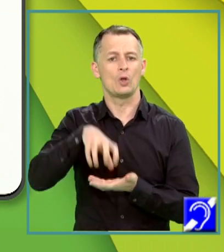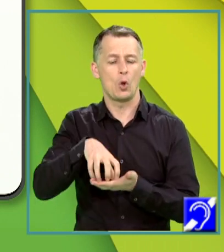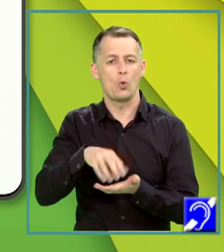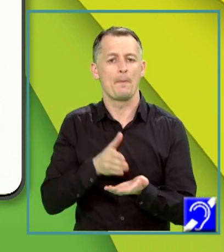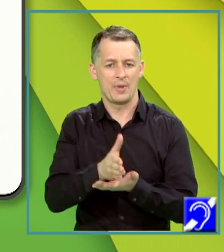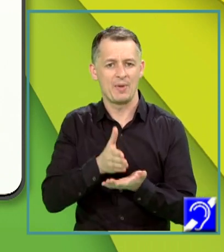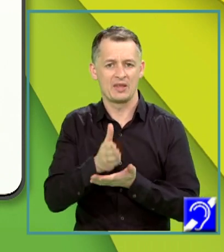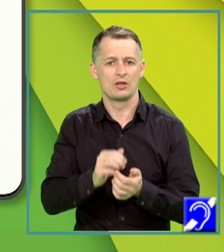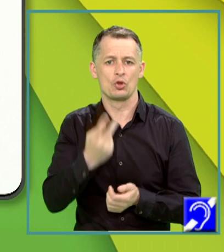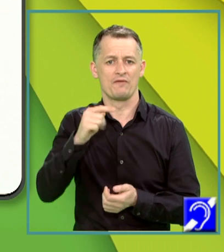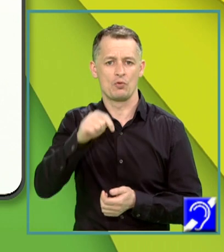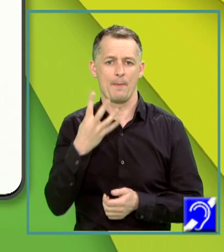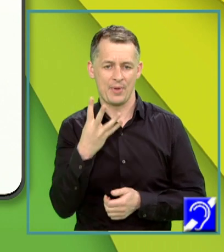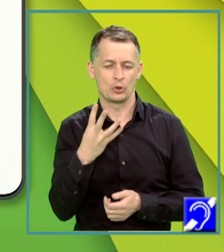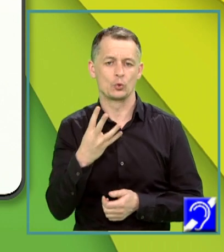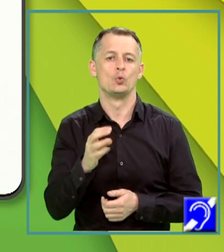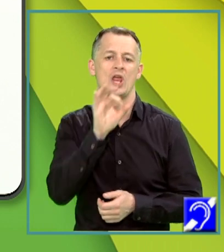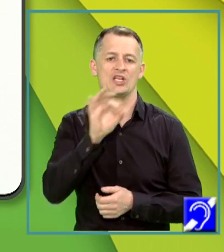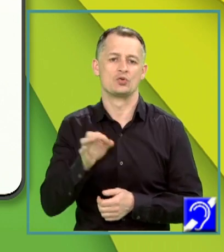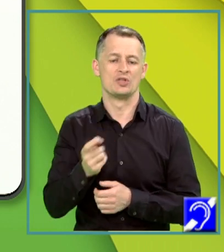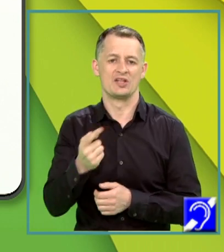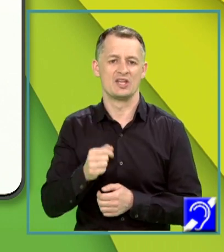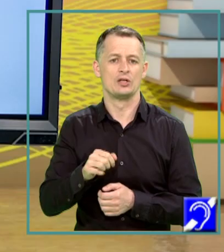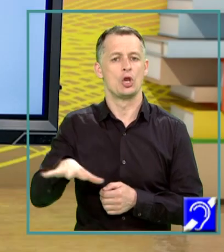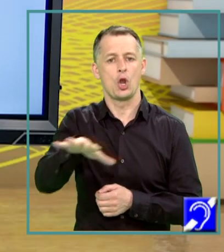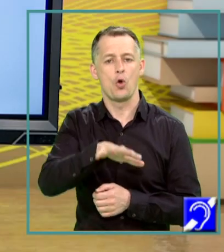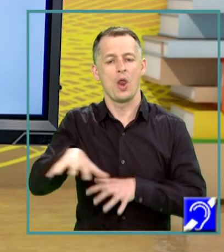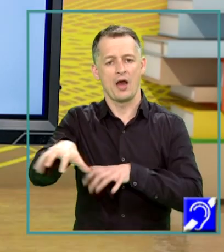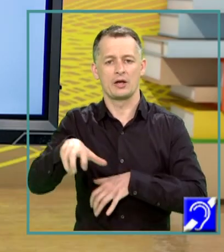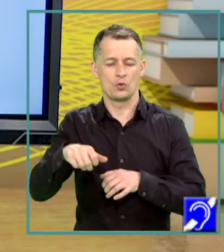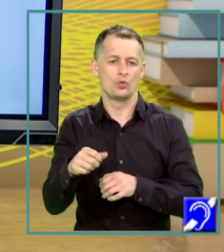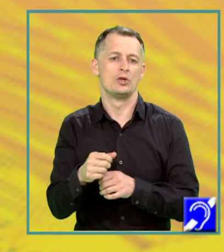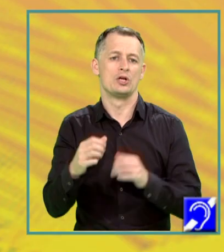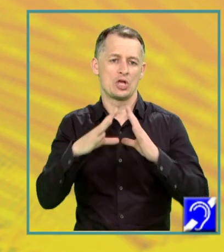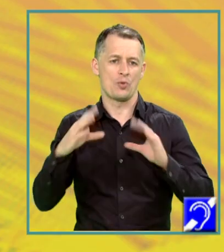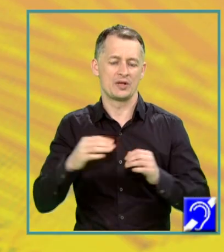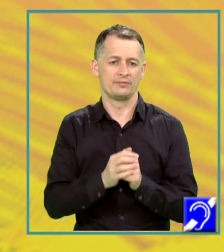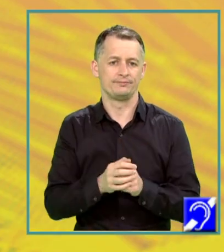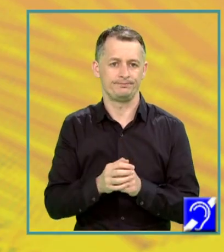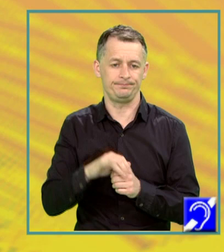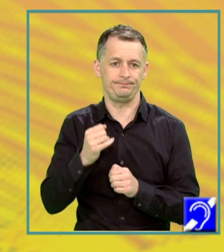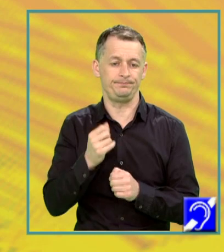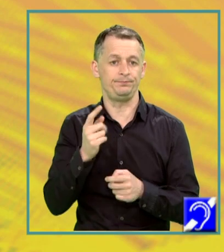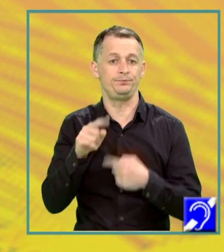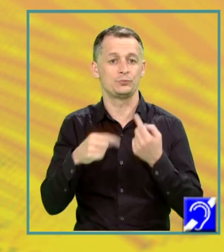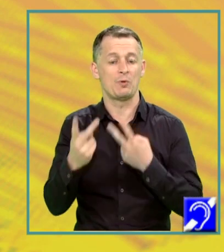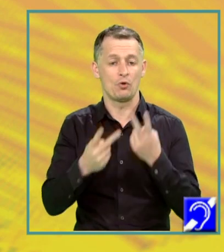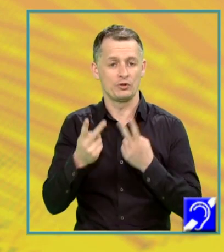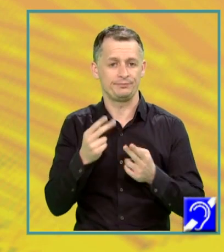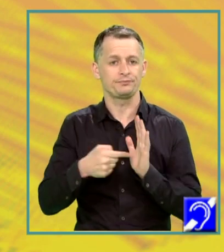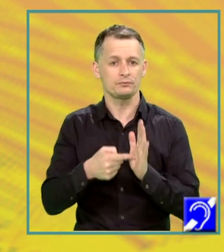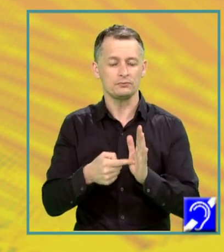2,4 la sută din suprafața agricolă națională suprafața arabilă după modul de folosință este